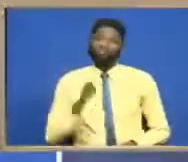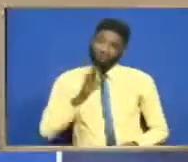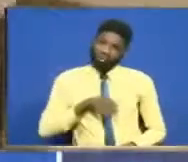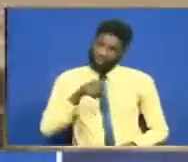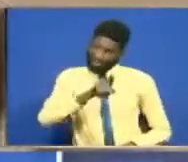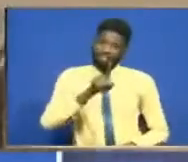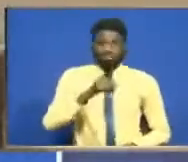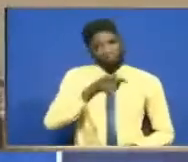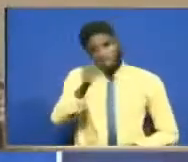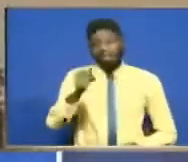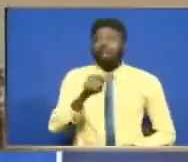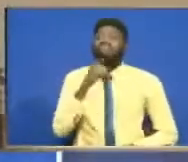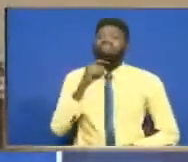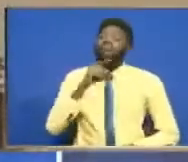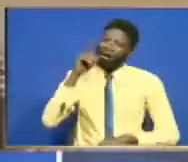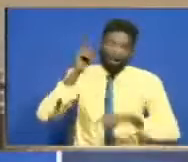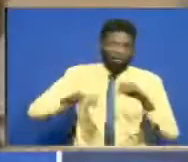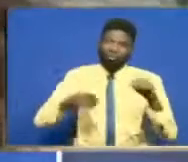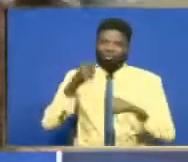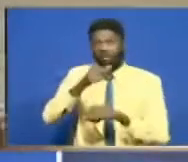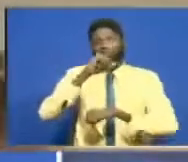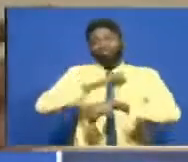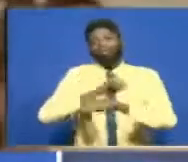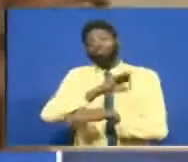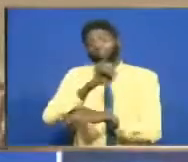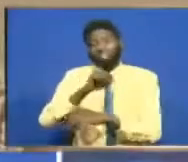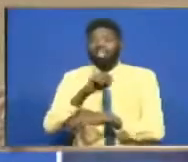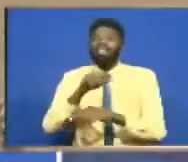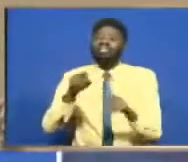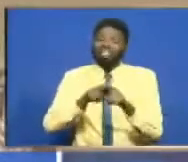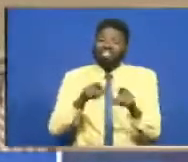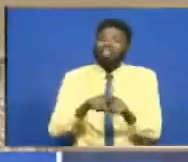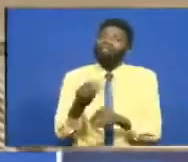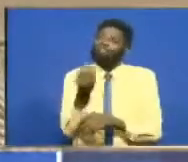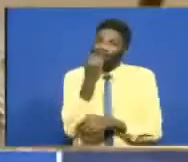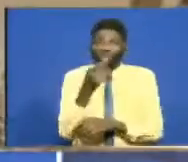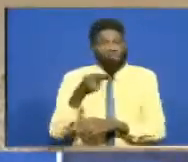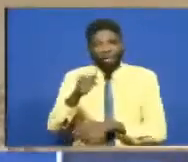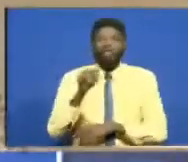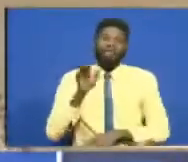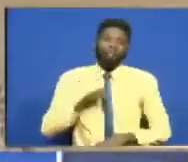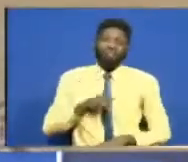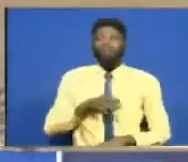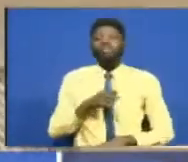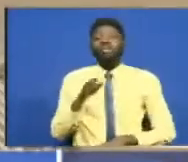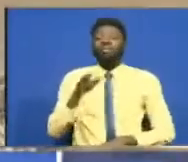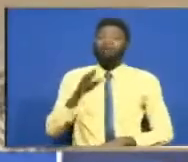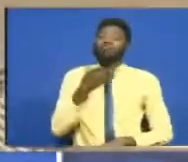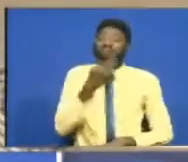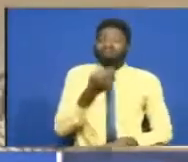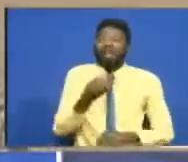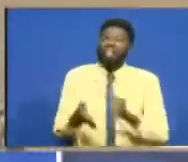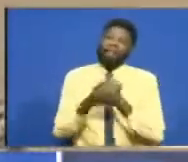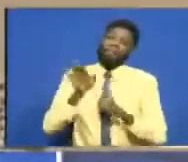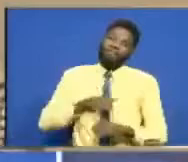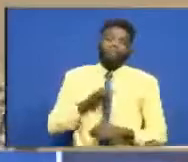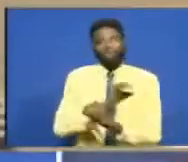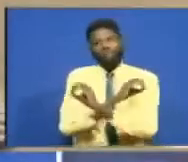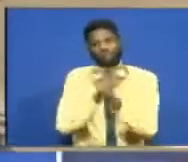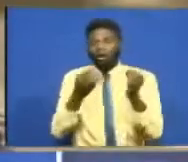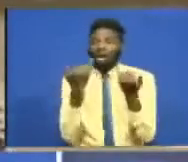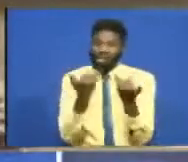school fees ya watoto, chakula na school fees yote na toa mama. Baba bana saidia mama. Sasa ajila ya nachukua